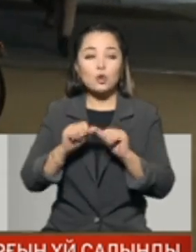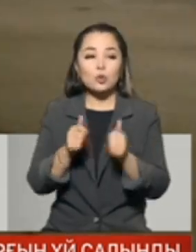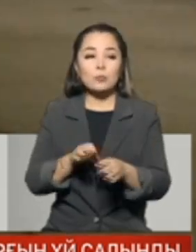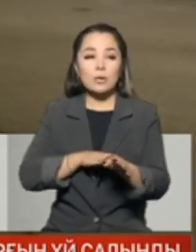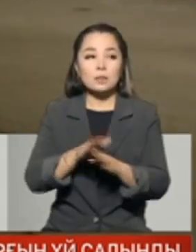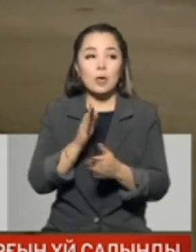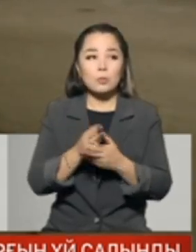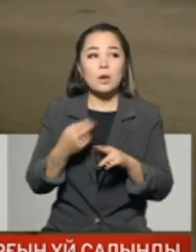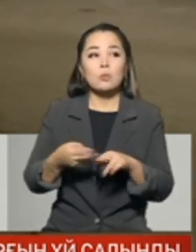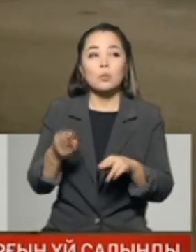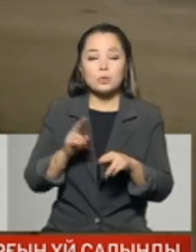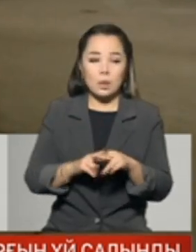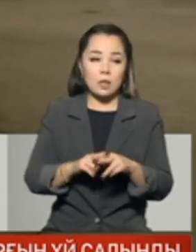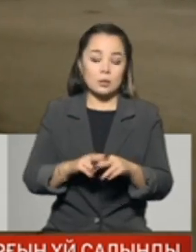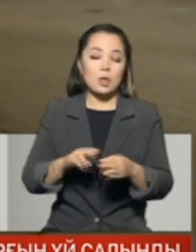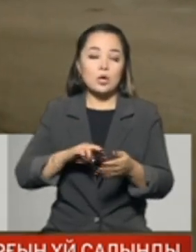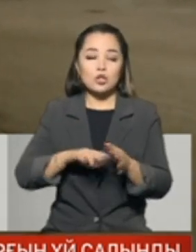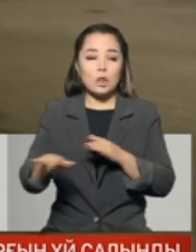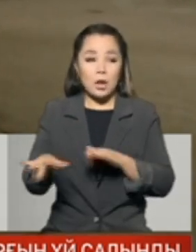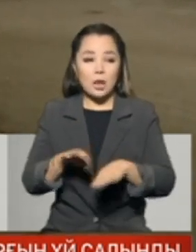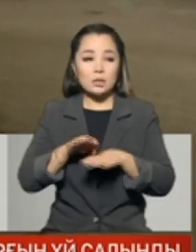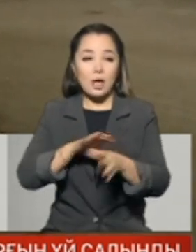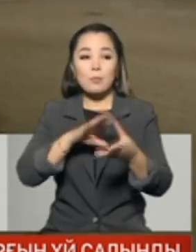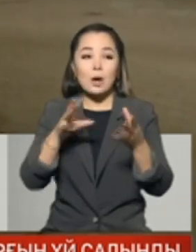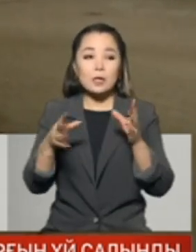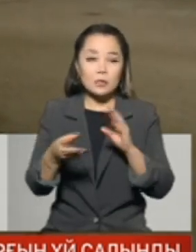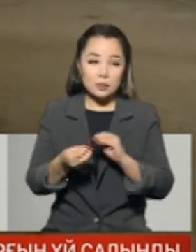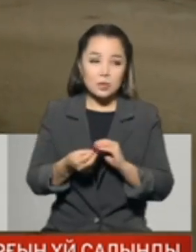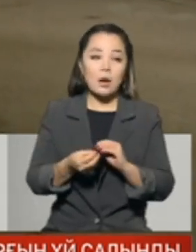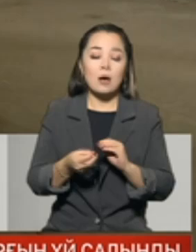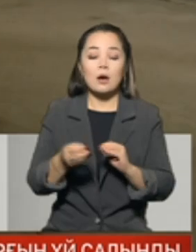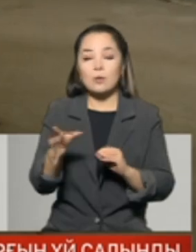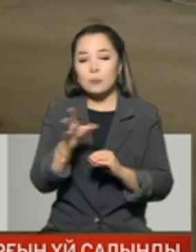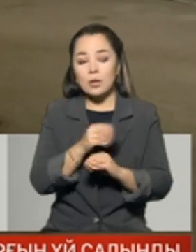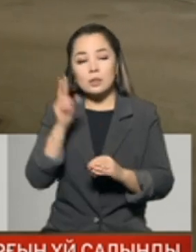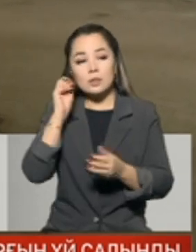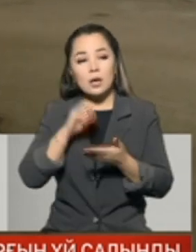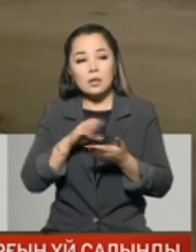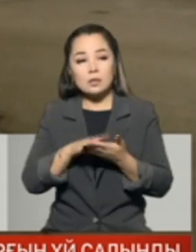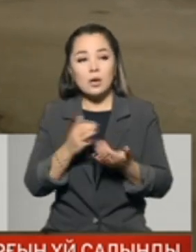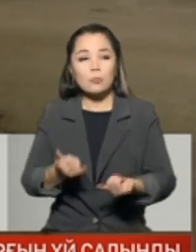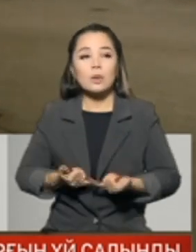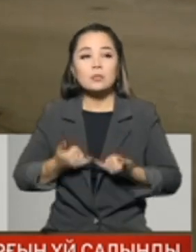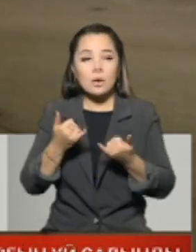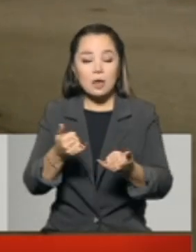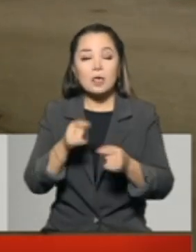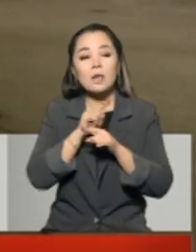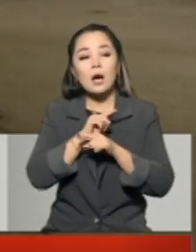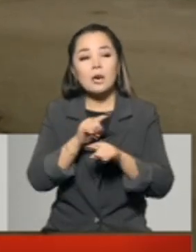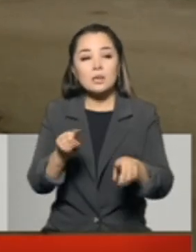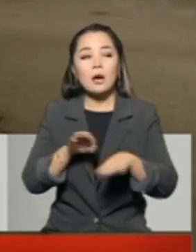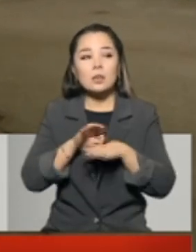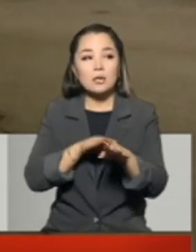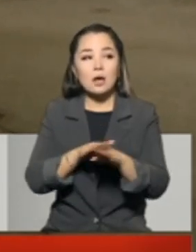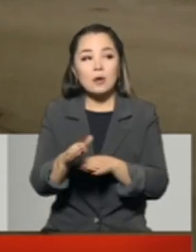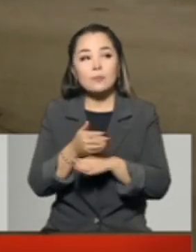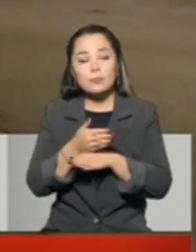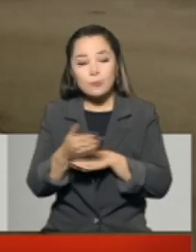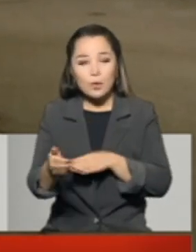келеді. Бұл кешенді шаралардың барлығы атаулы датаны кеңінен насихаттауға